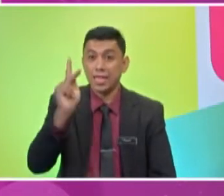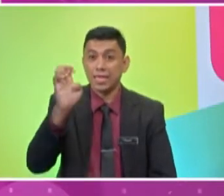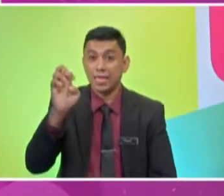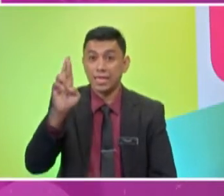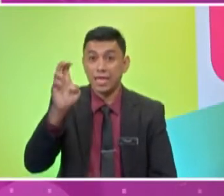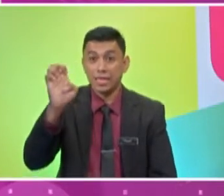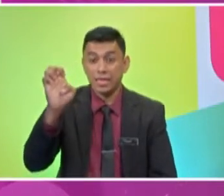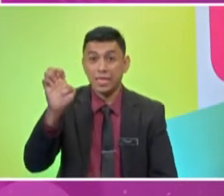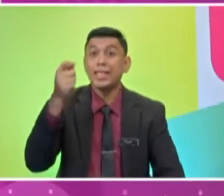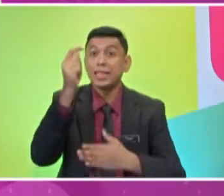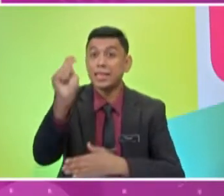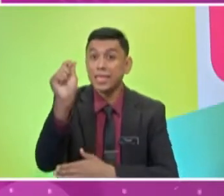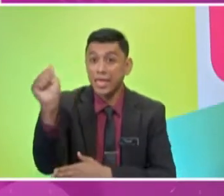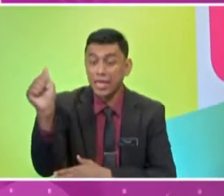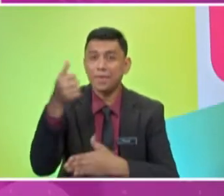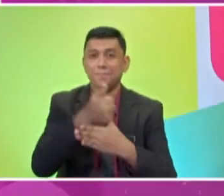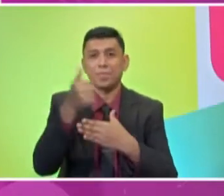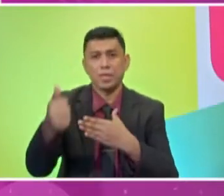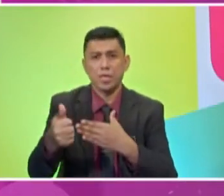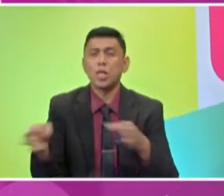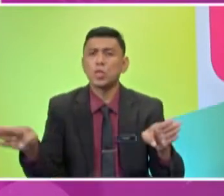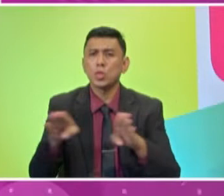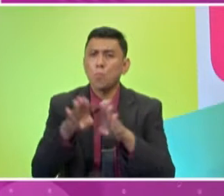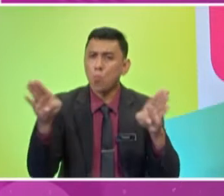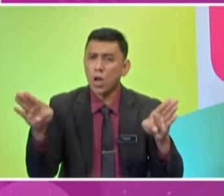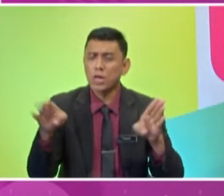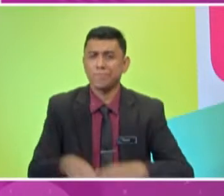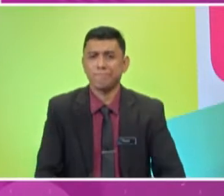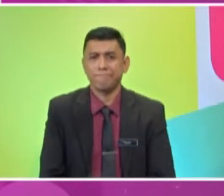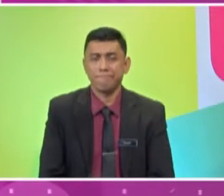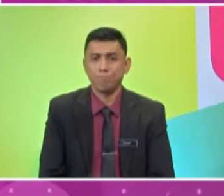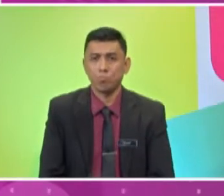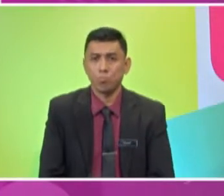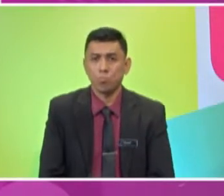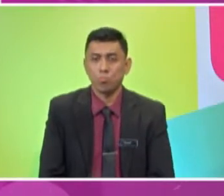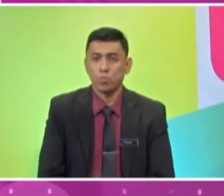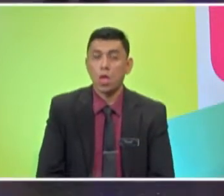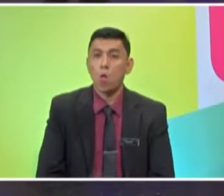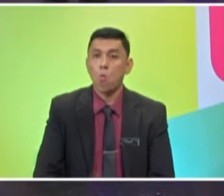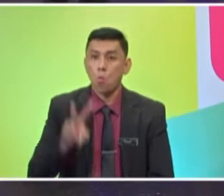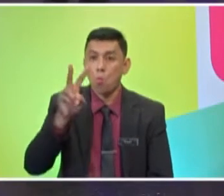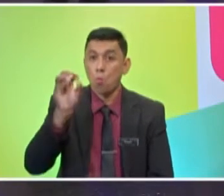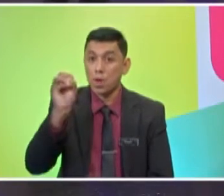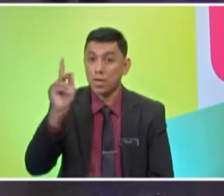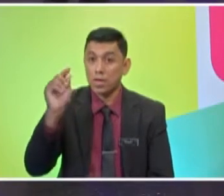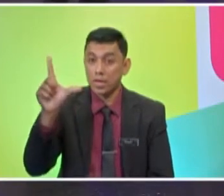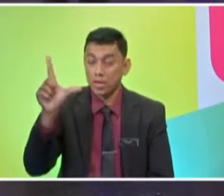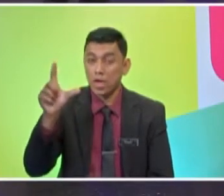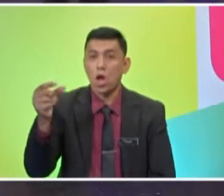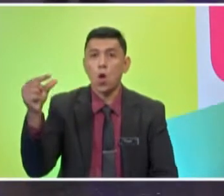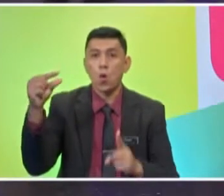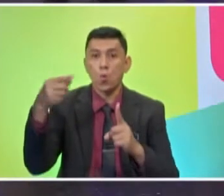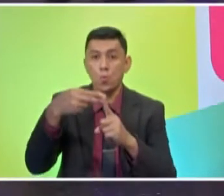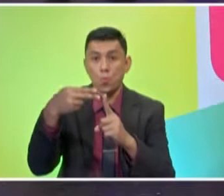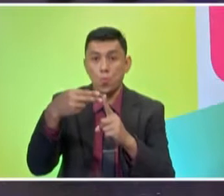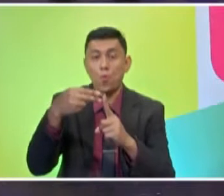Kereta. Ini suku kata terbuka. Terbuka cikgu ya. Sebab huruf akhir dia ialah huruf vokal. Cuba Fizi lengkapkan.